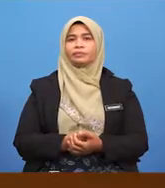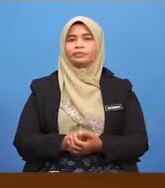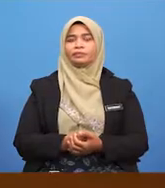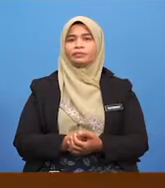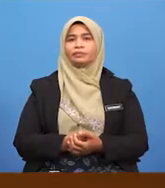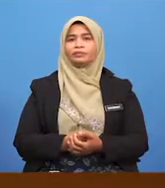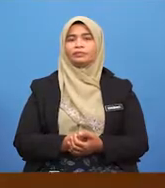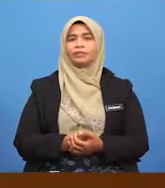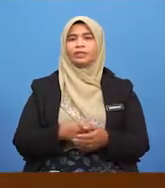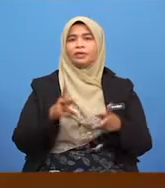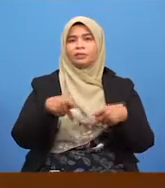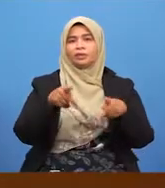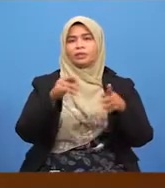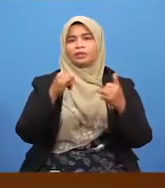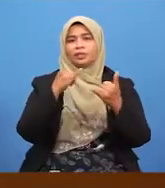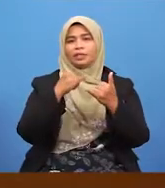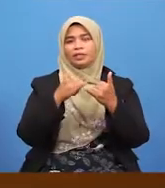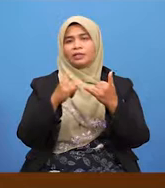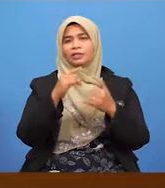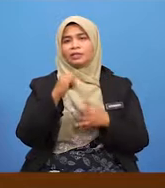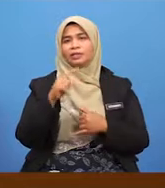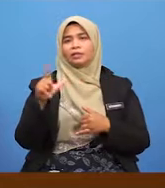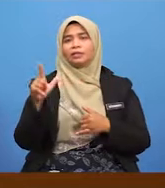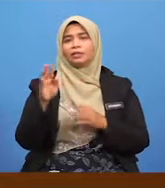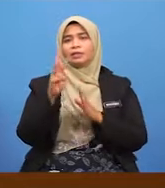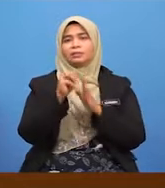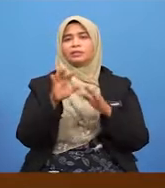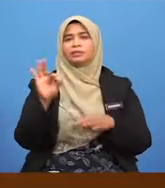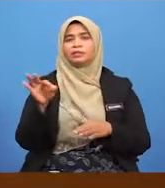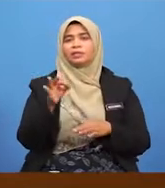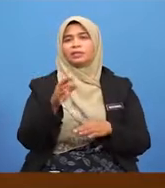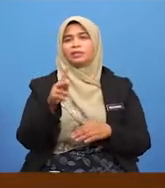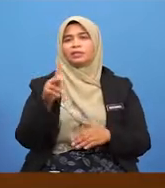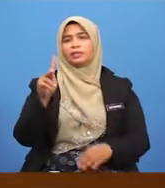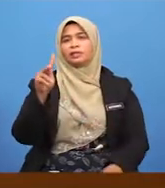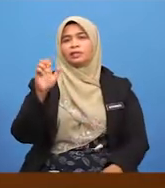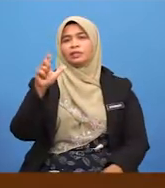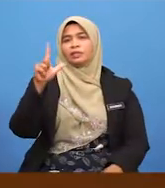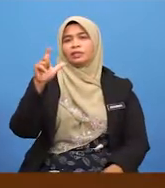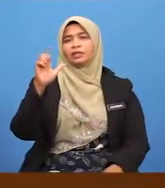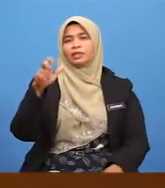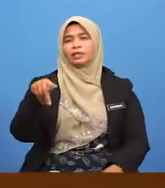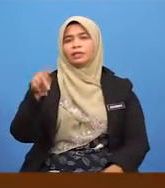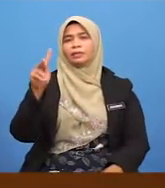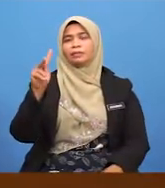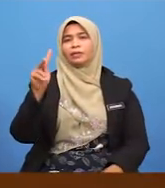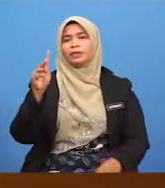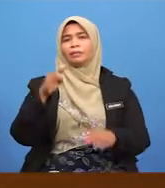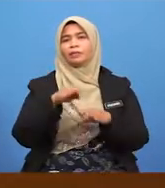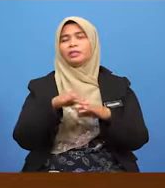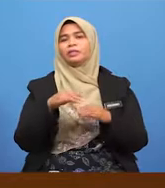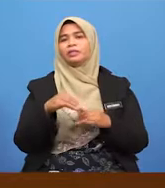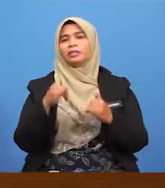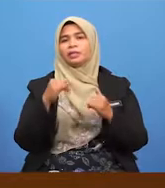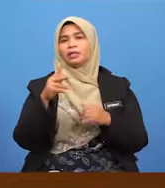Oke proses akhir skali yelah cara menjahit kelepet lurus pada ujung kaki